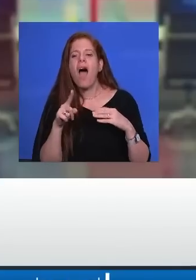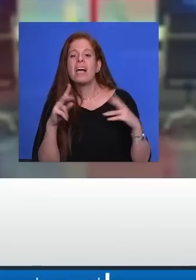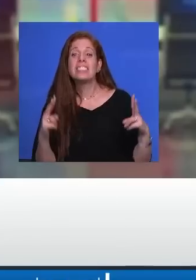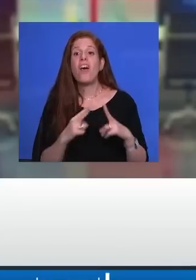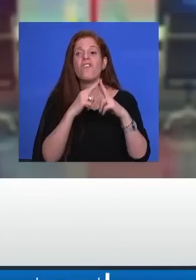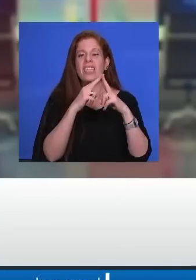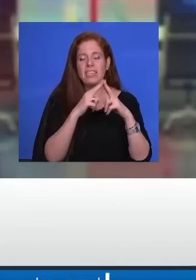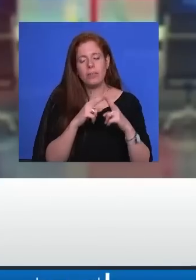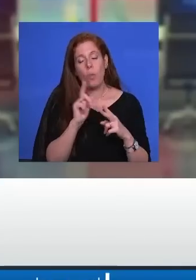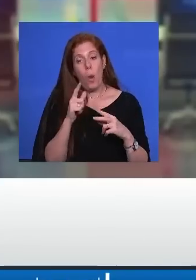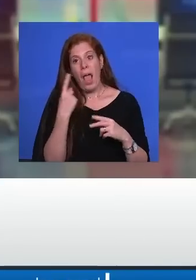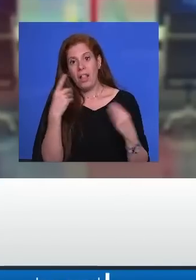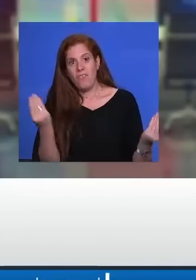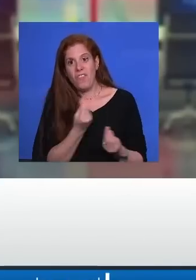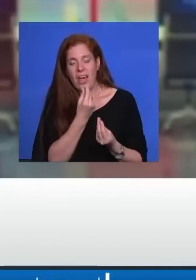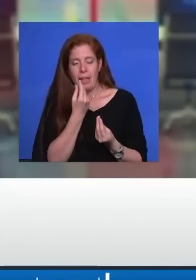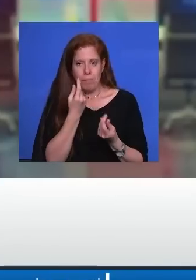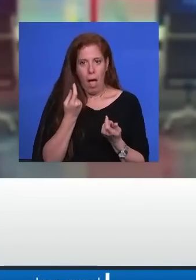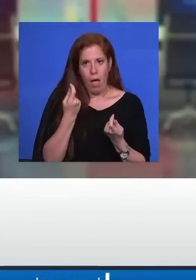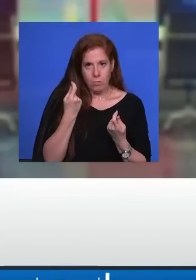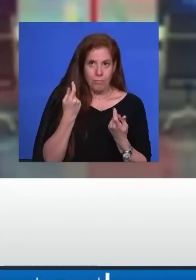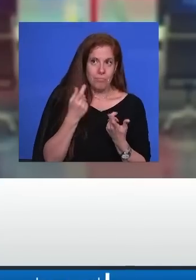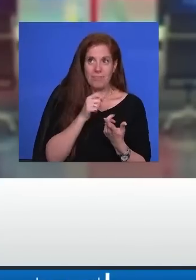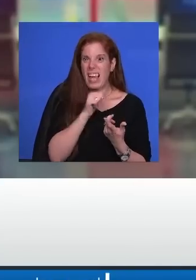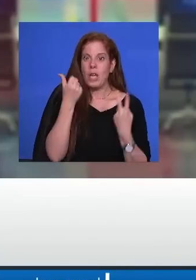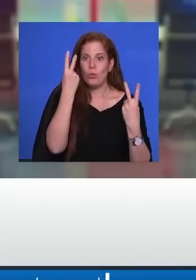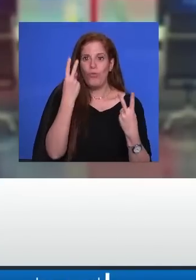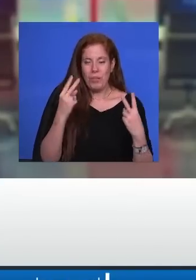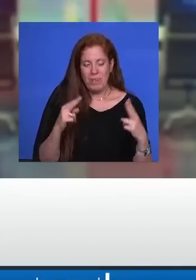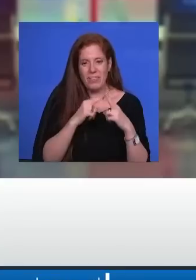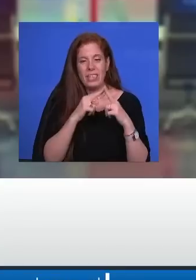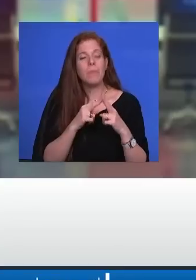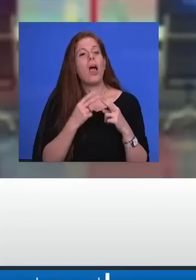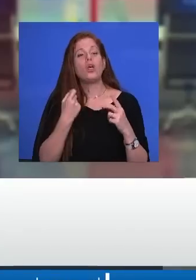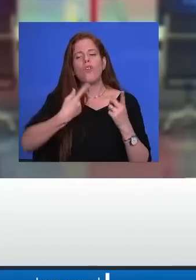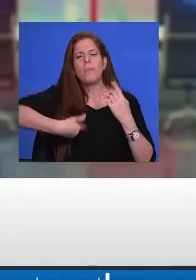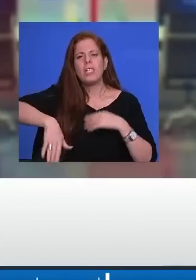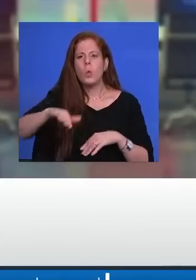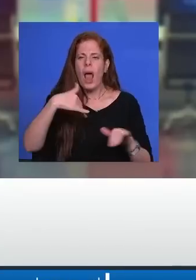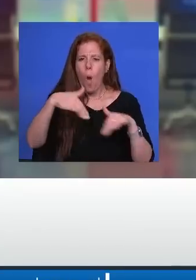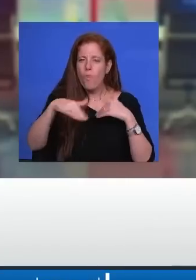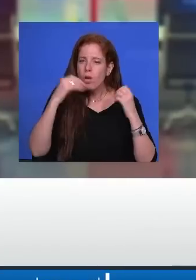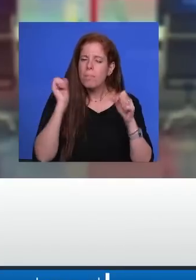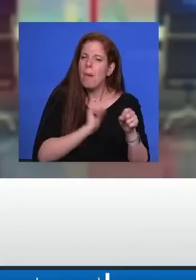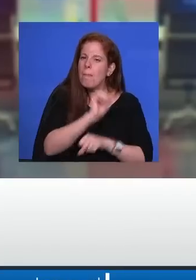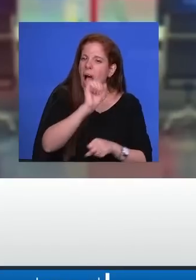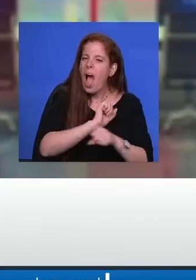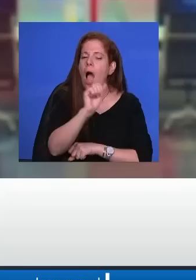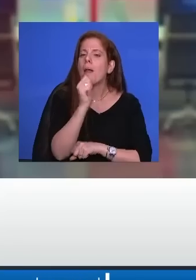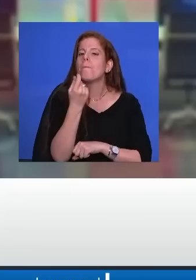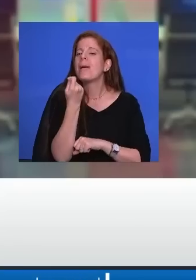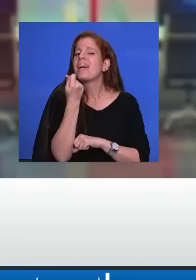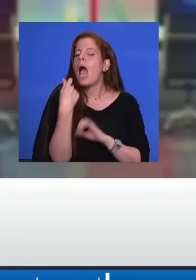היקרים ביותר לליבם של הצרפתים. השבוע יצאו בצרפת האופים לרחובות במחאה על מחירי החשמל שזינקו בעקבות